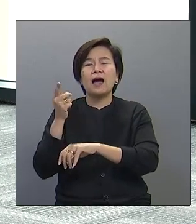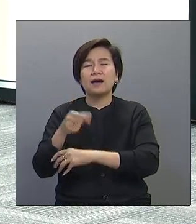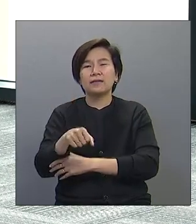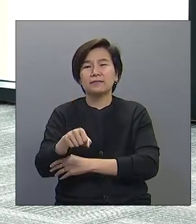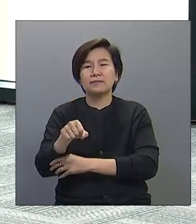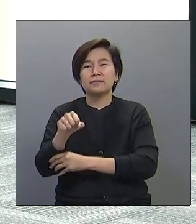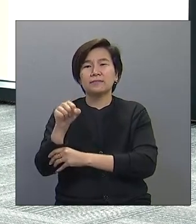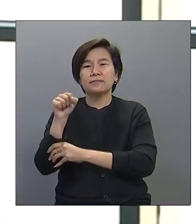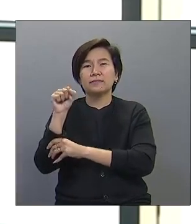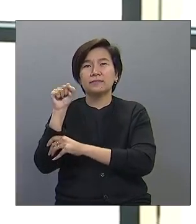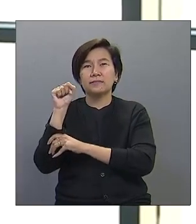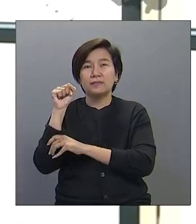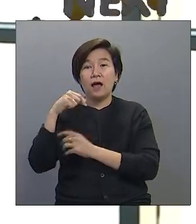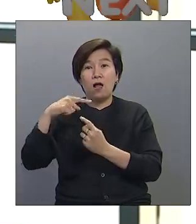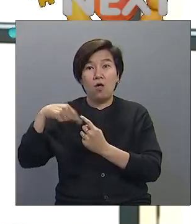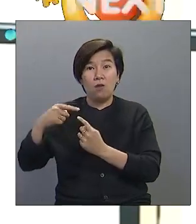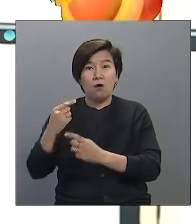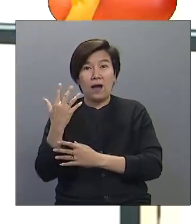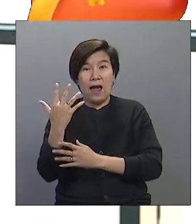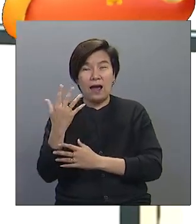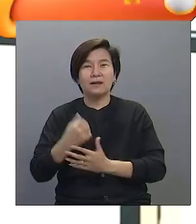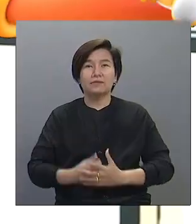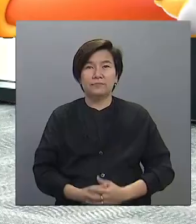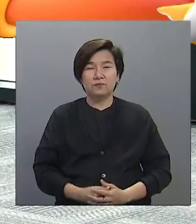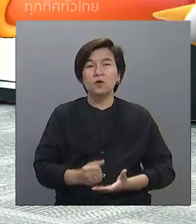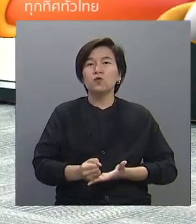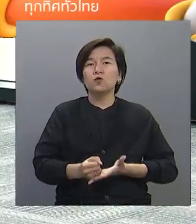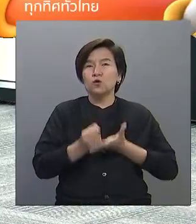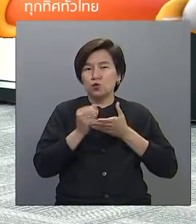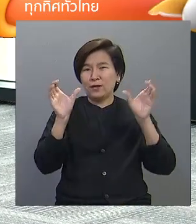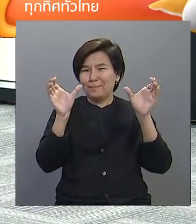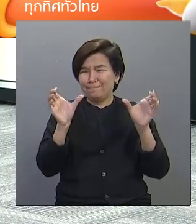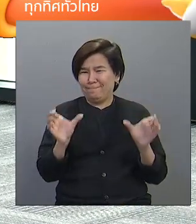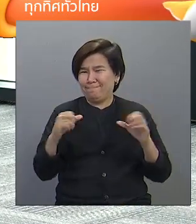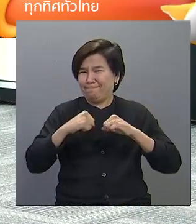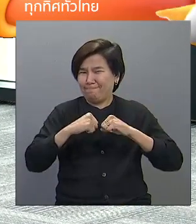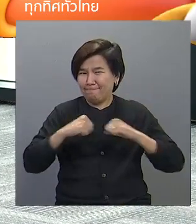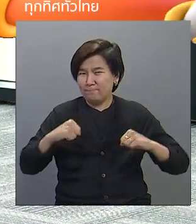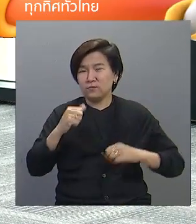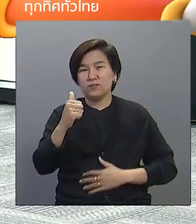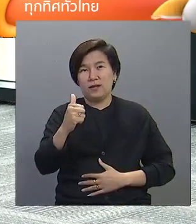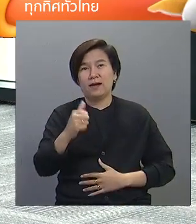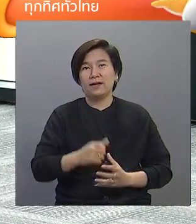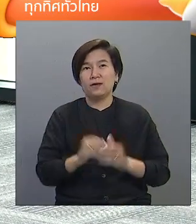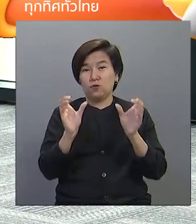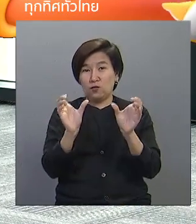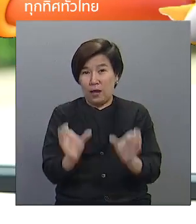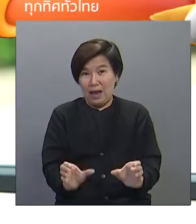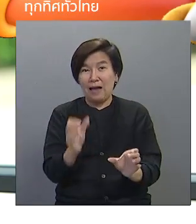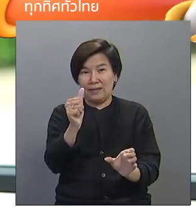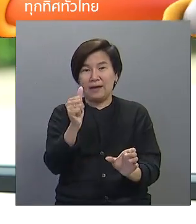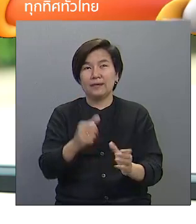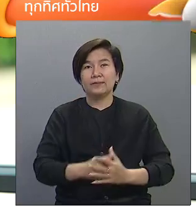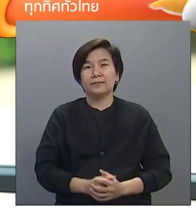ๆทำท่านี้นะคะข้างละ5ครั้งเท่านั้นเองจะช่วยการคลายความตึงของกล้ามเนื้อสะโพกและต้นขาได้ด้วยนะคะ